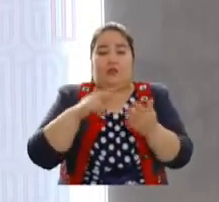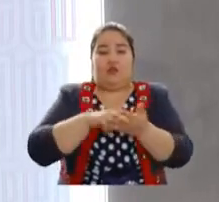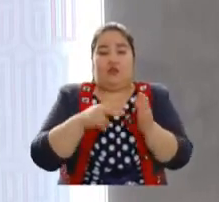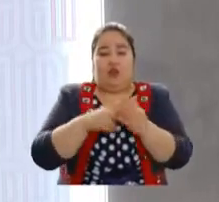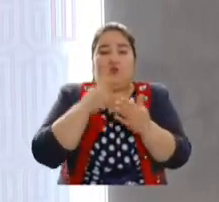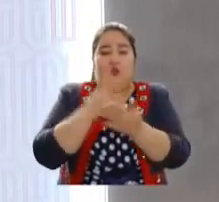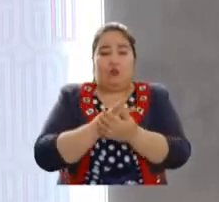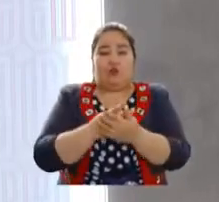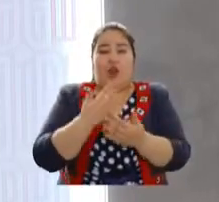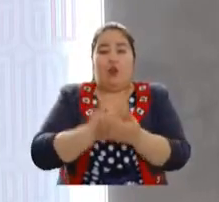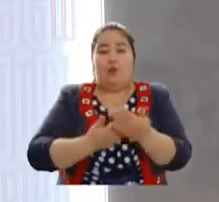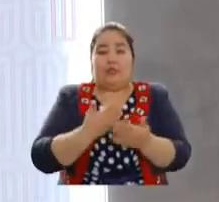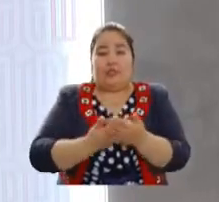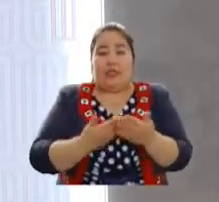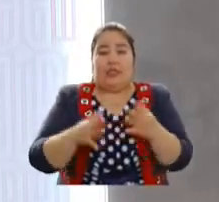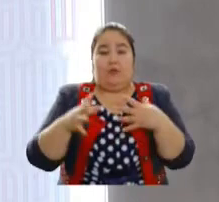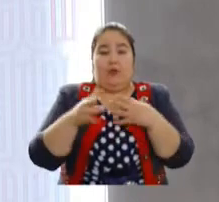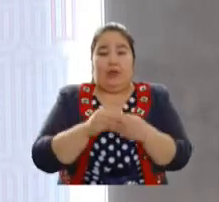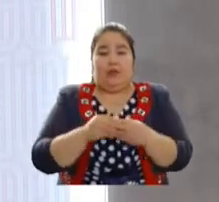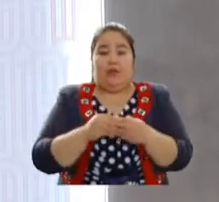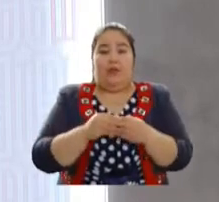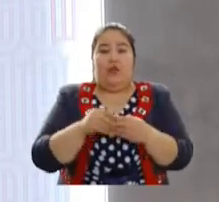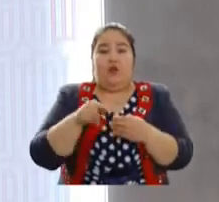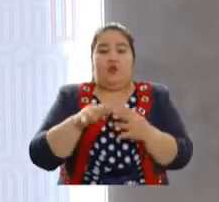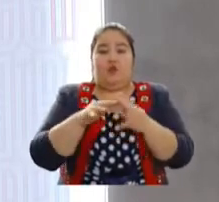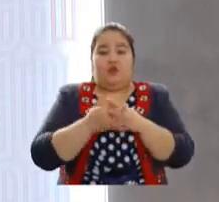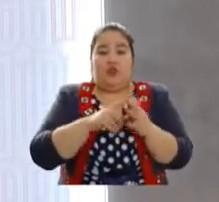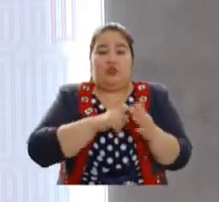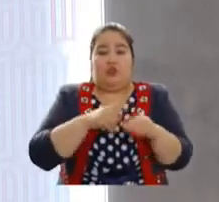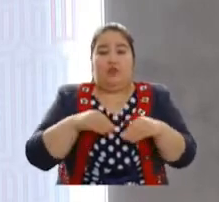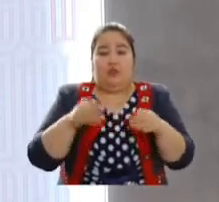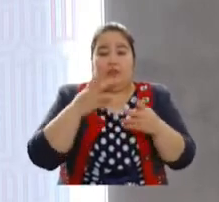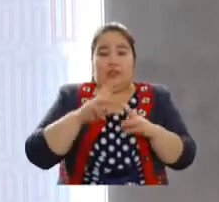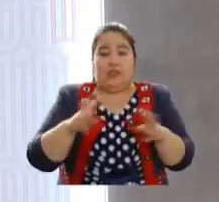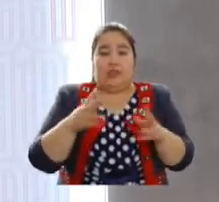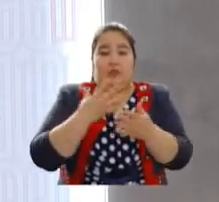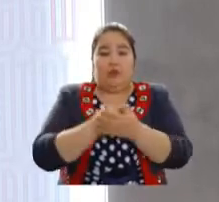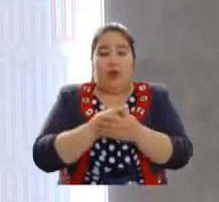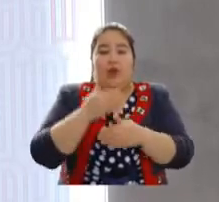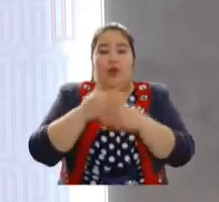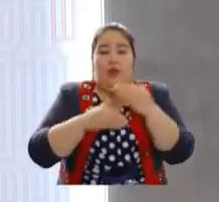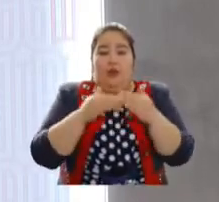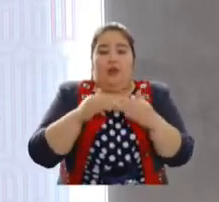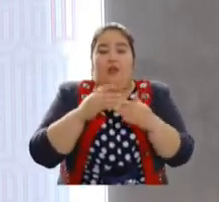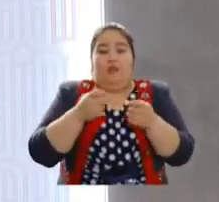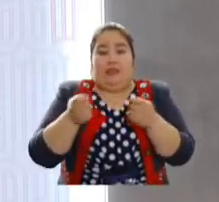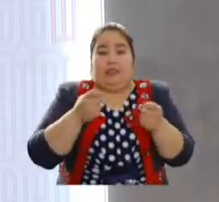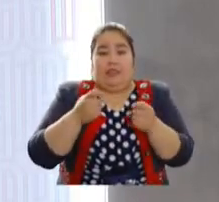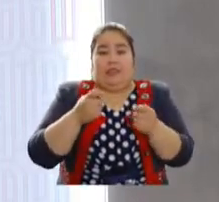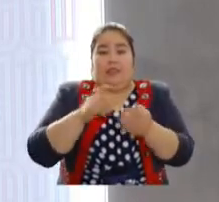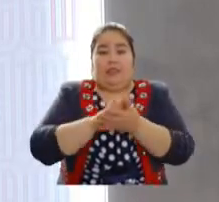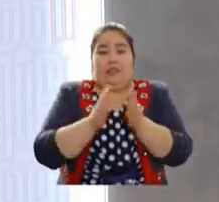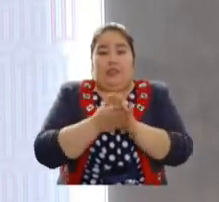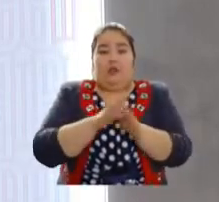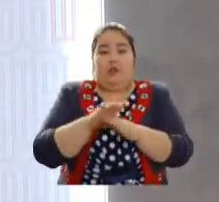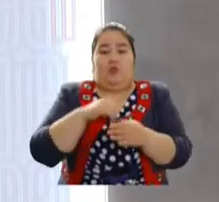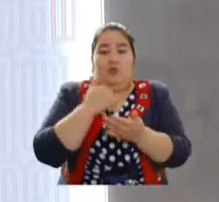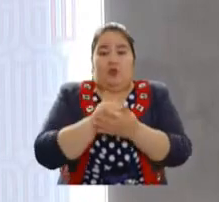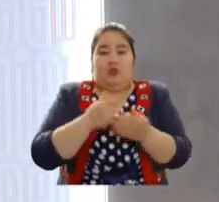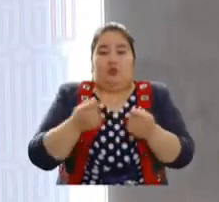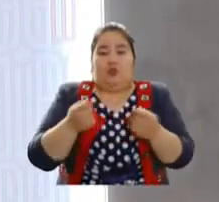ko'rish masalalari bilan ushbu Qishloq xo'jaligi vazirligi boshqarmasida tashkil etilgan bosh